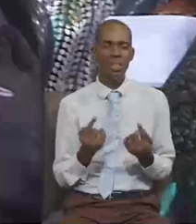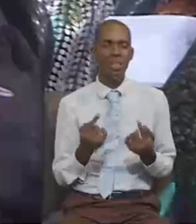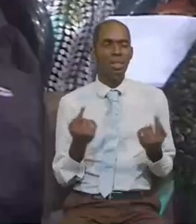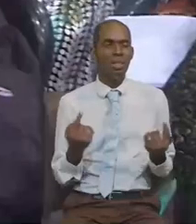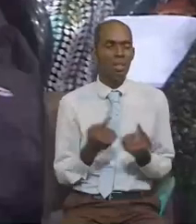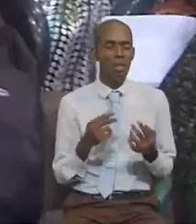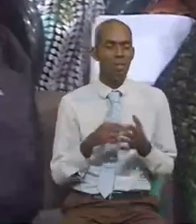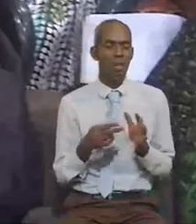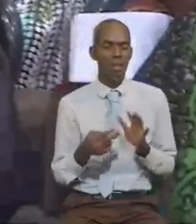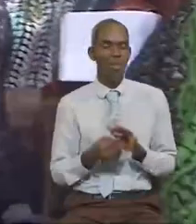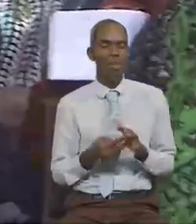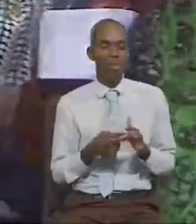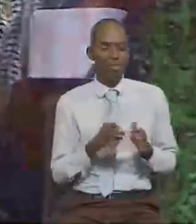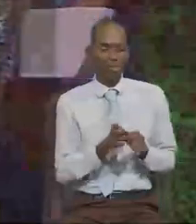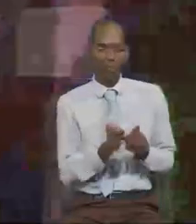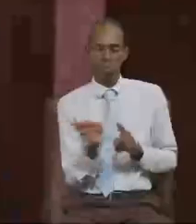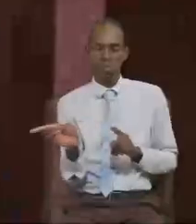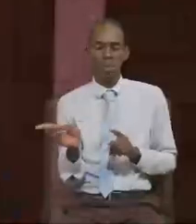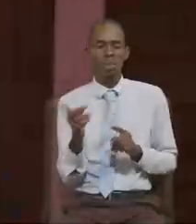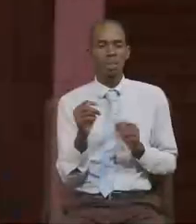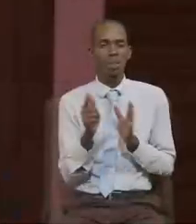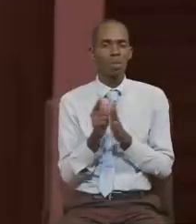de Dieu. Ça veut dire quoi?